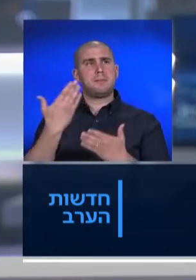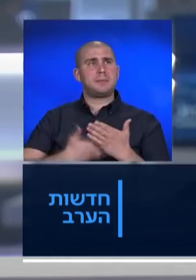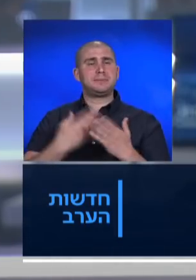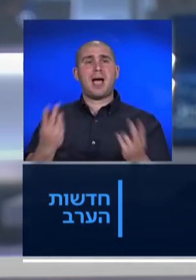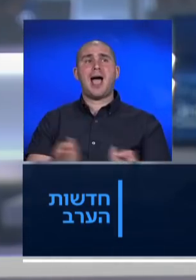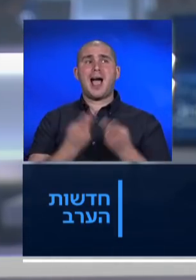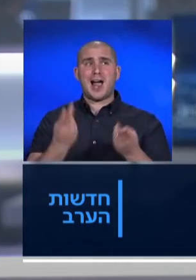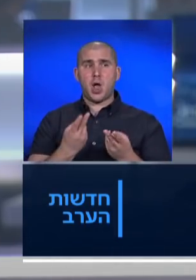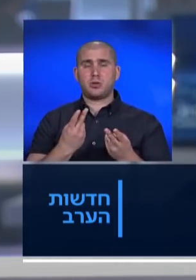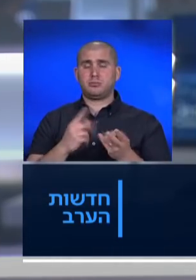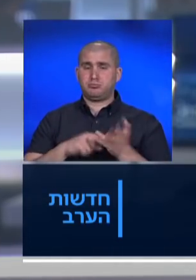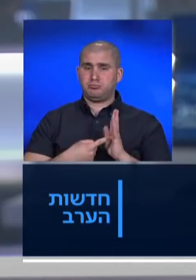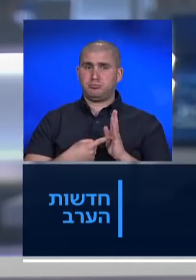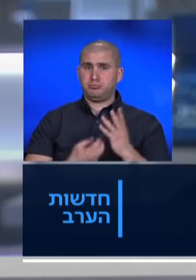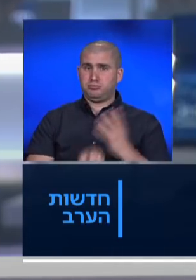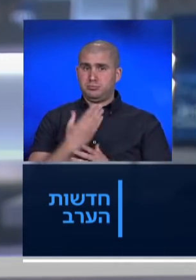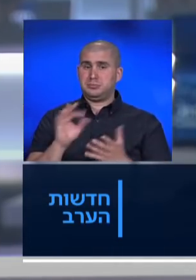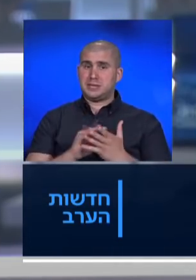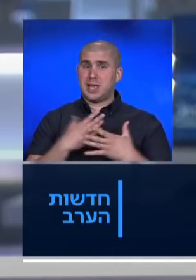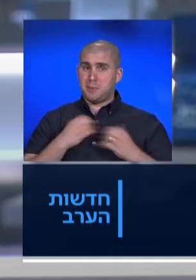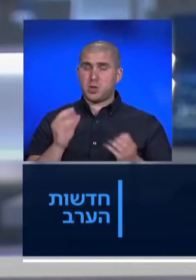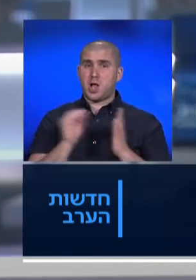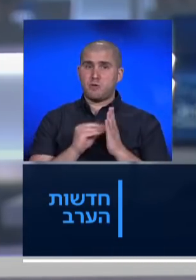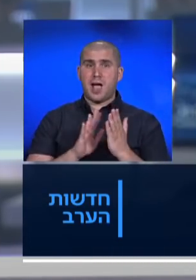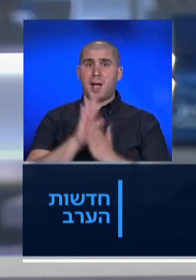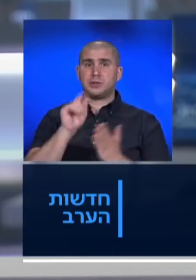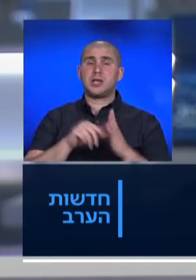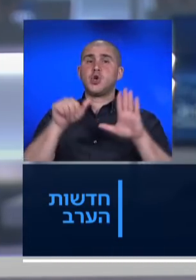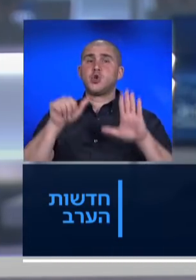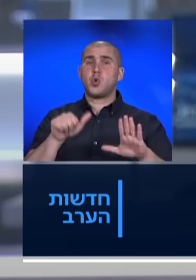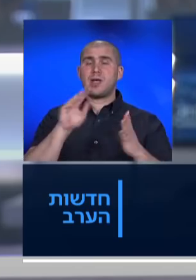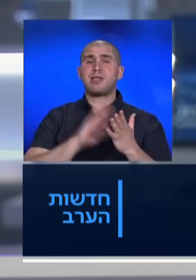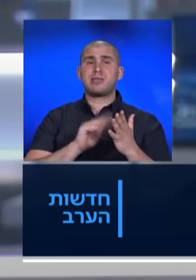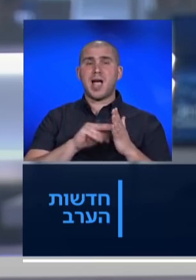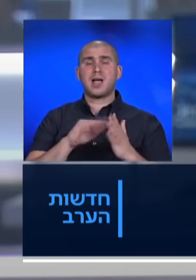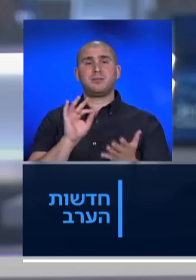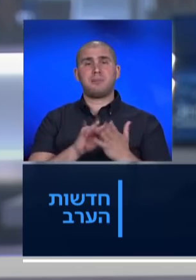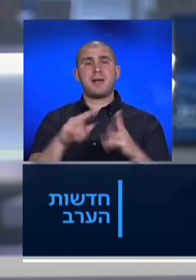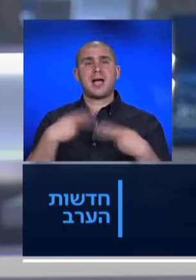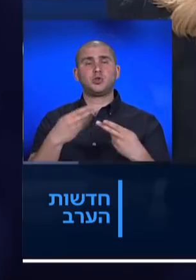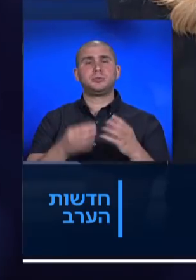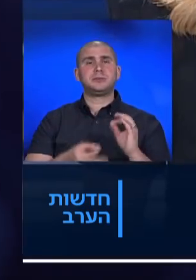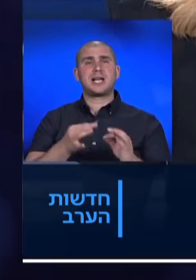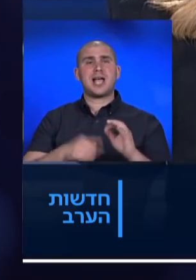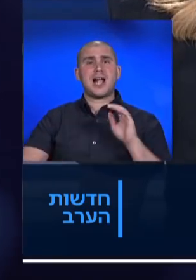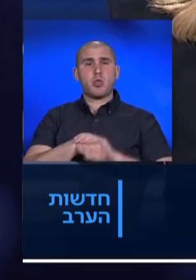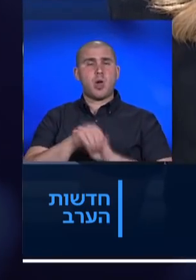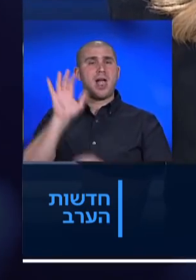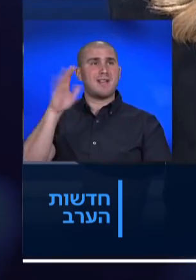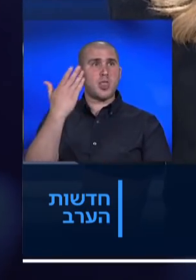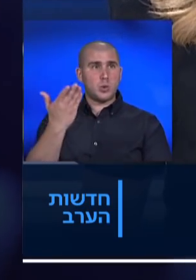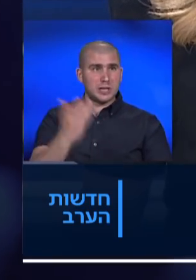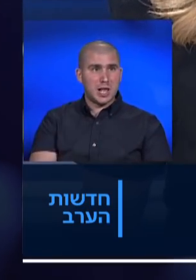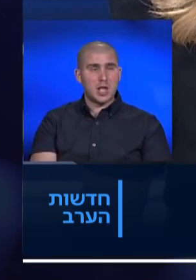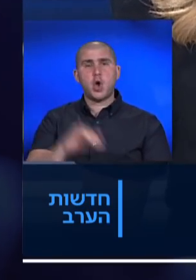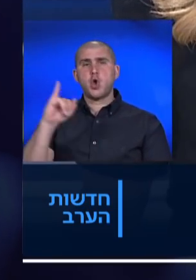שמגבש משרד הבריאות. מצוין, ה-15 ביוני כתאריך שבו יחזרו משחקי הכדורגל והכדורסל. יואב בורוביץ',